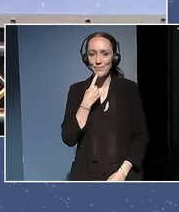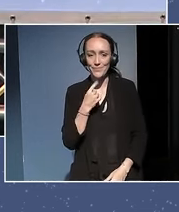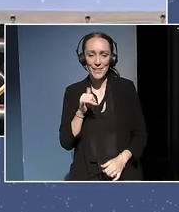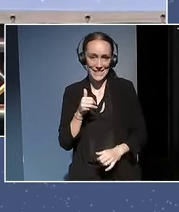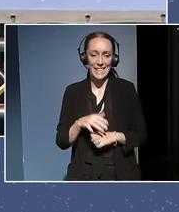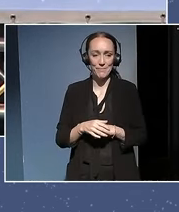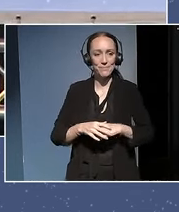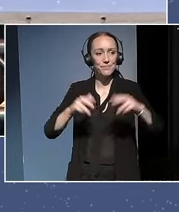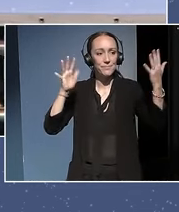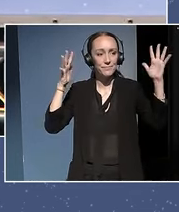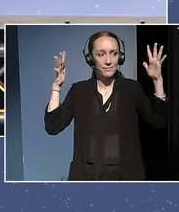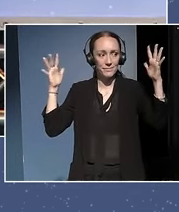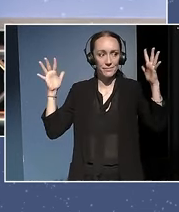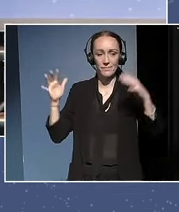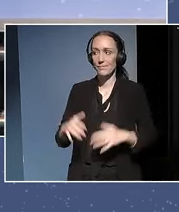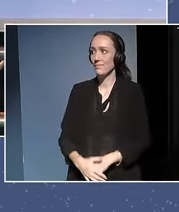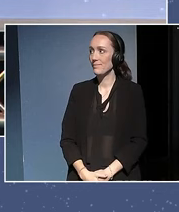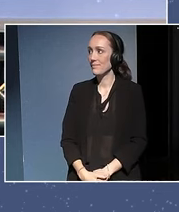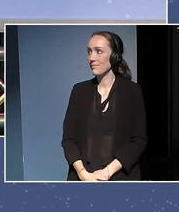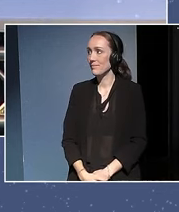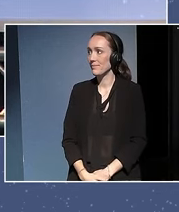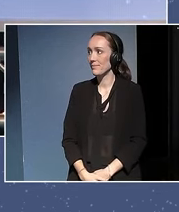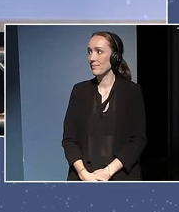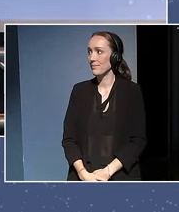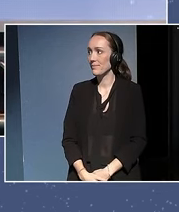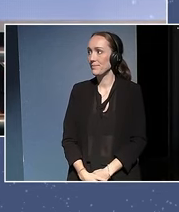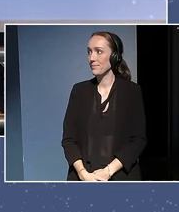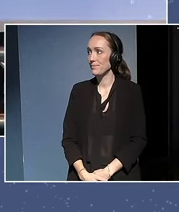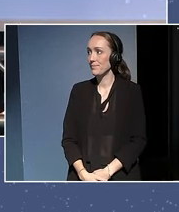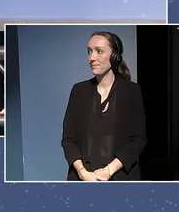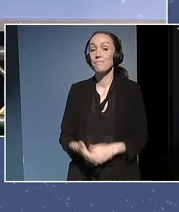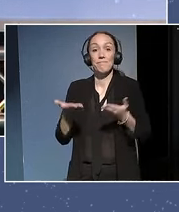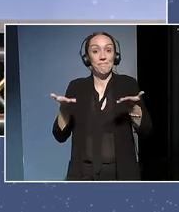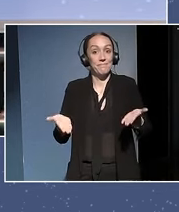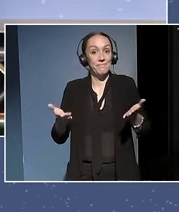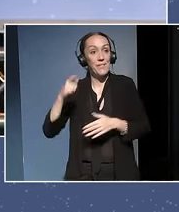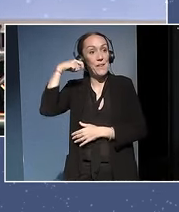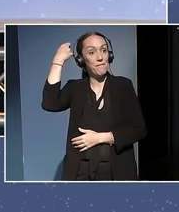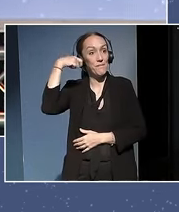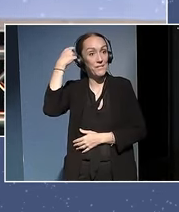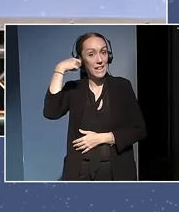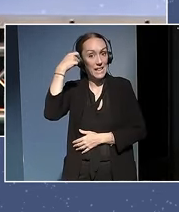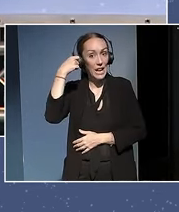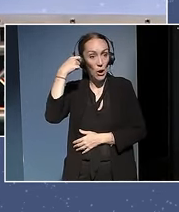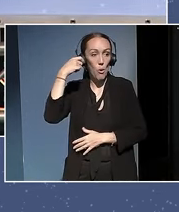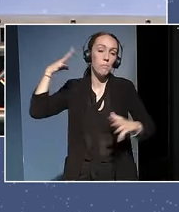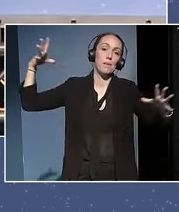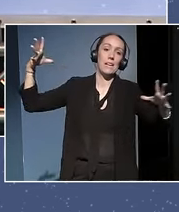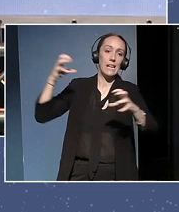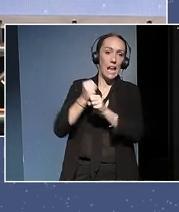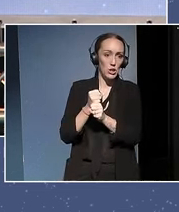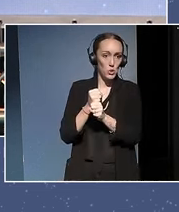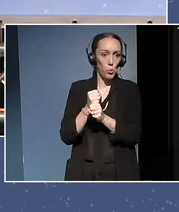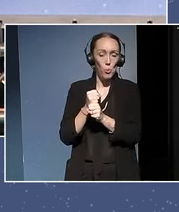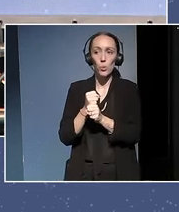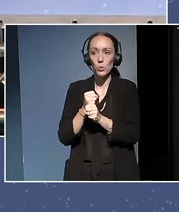sì assolutamente e adesso vai col video che vi riassume tutta questa